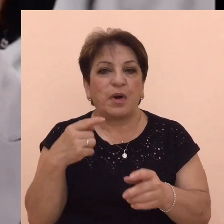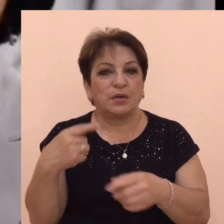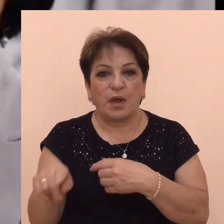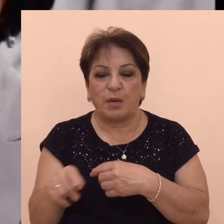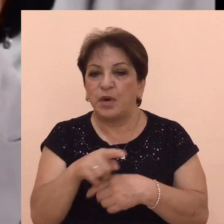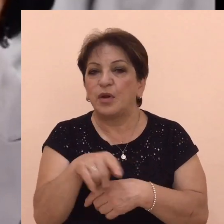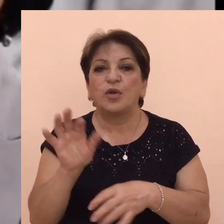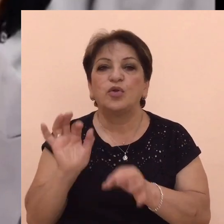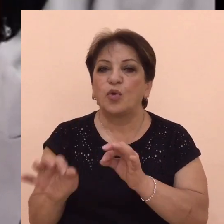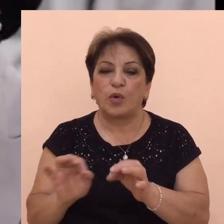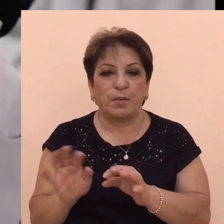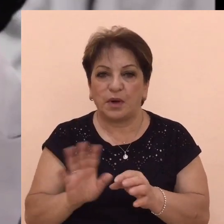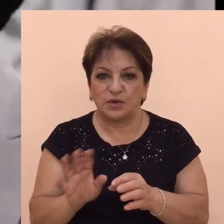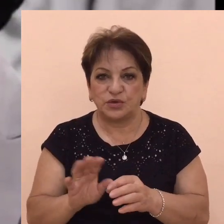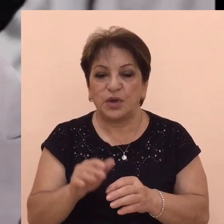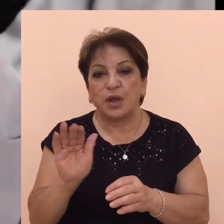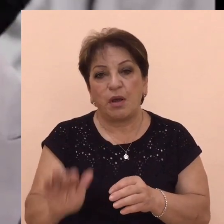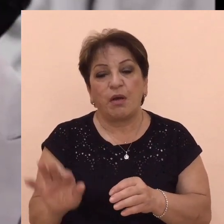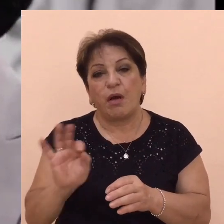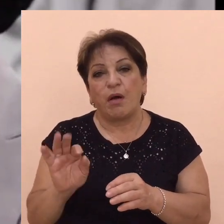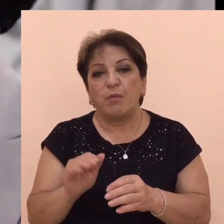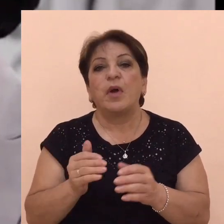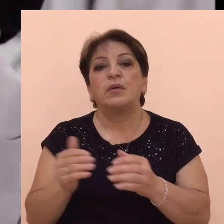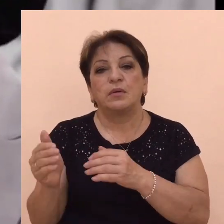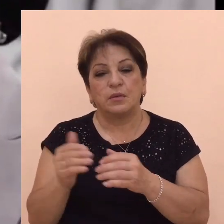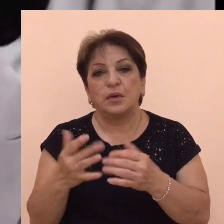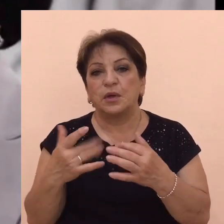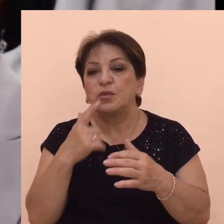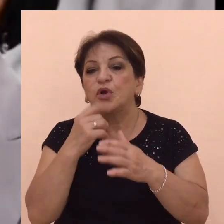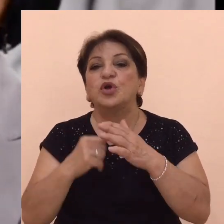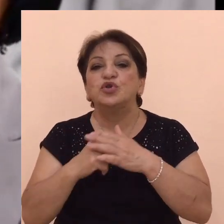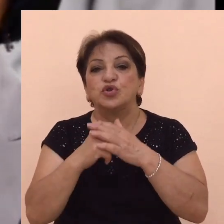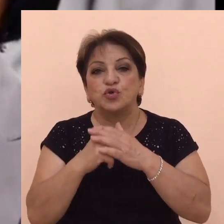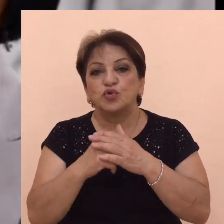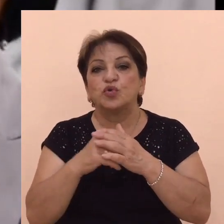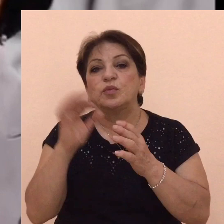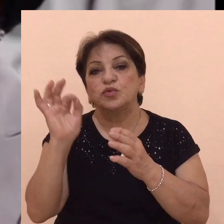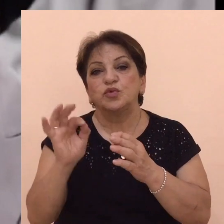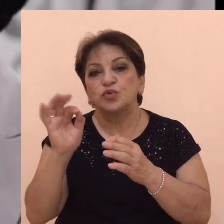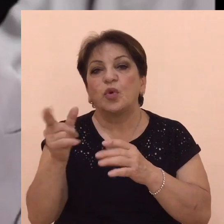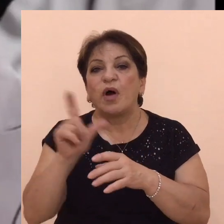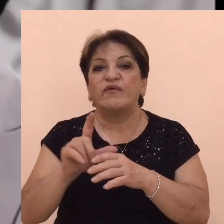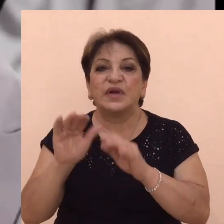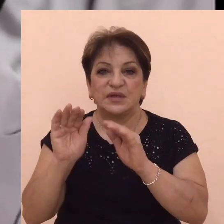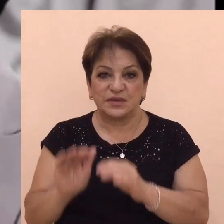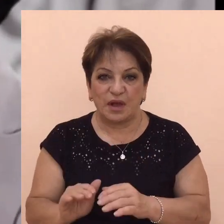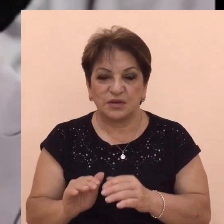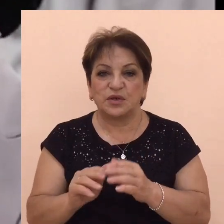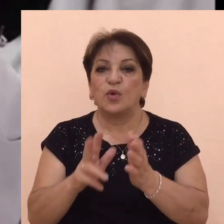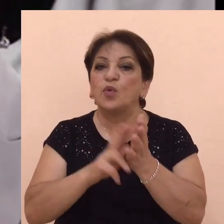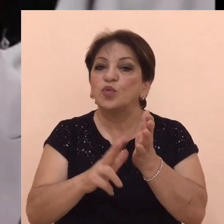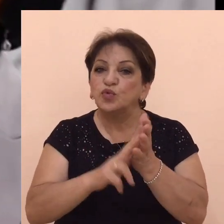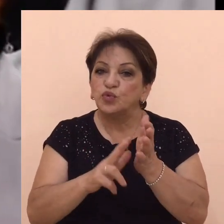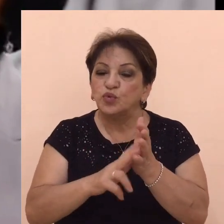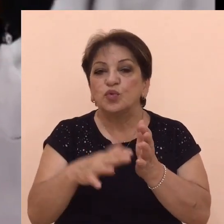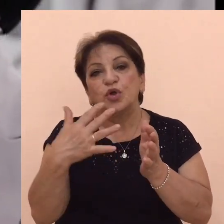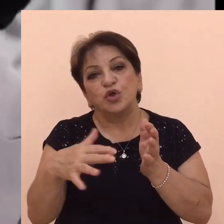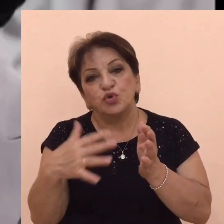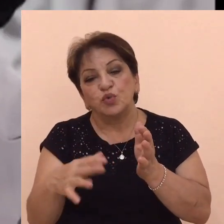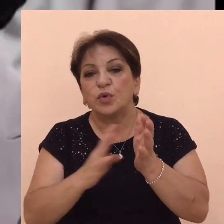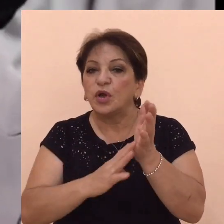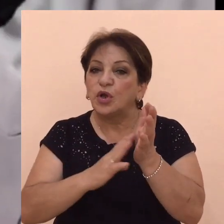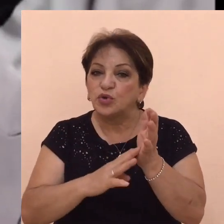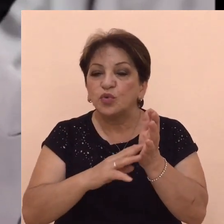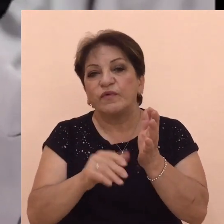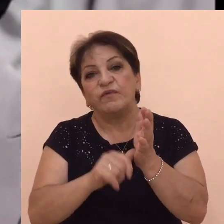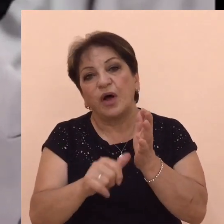նորմալ չդիտարկվել։ Երեխաների մոտ ընդհանրապես ճնշման ցուցանիշները ավելի ցածր են, սկսում են 80-50,